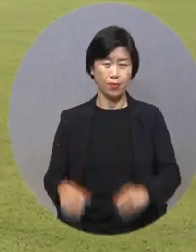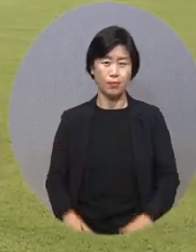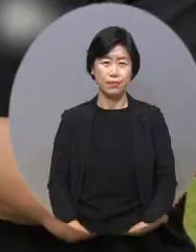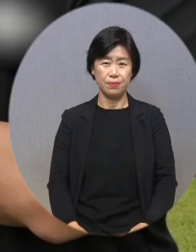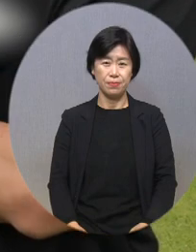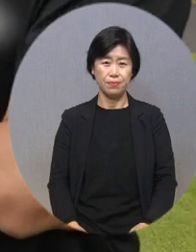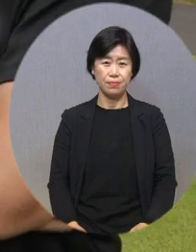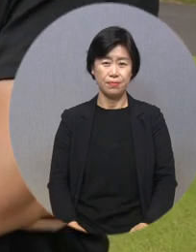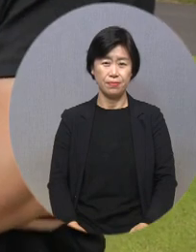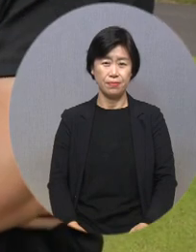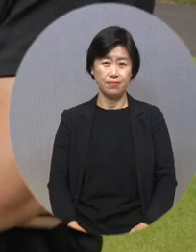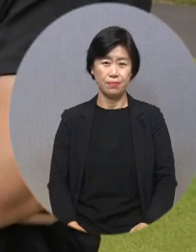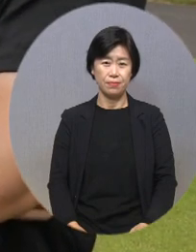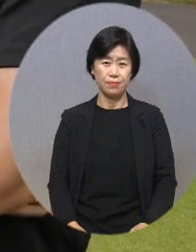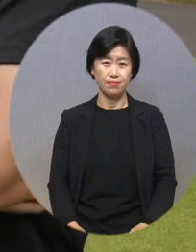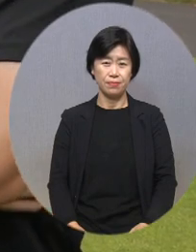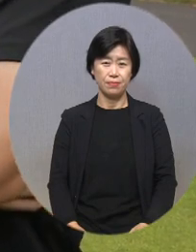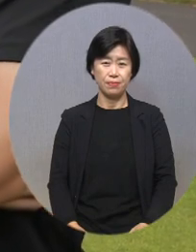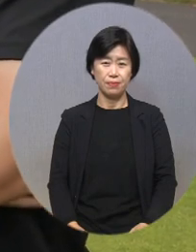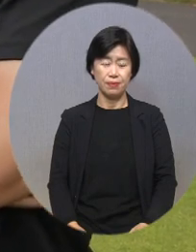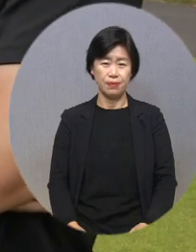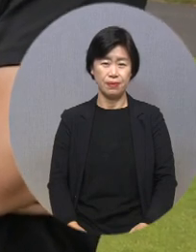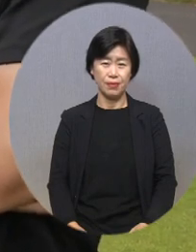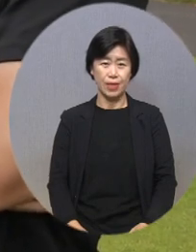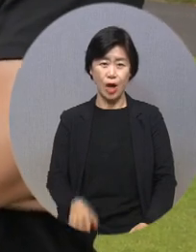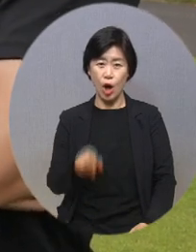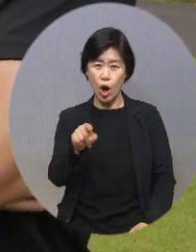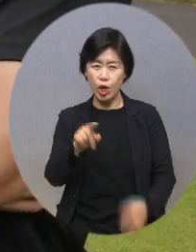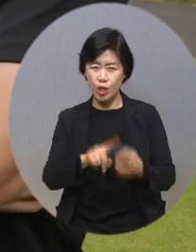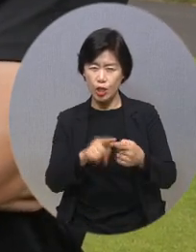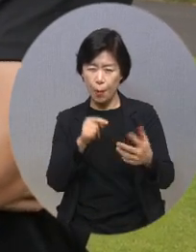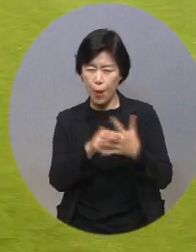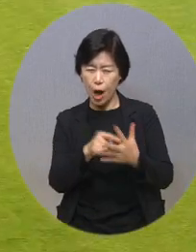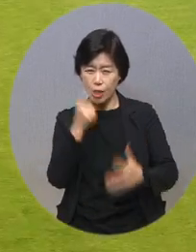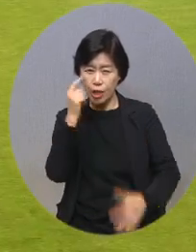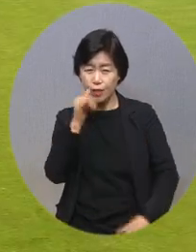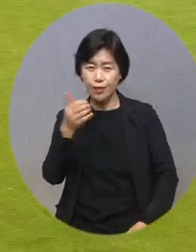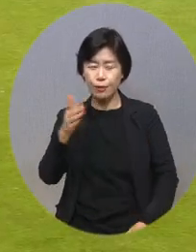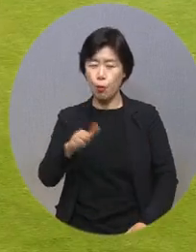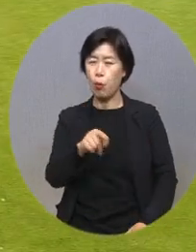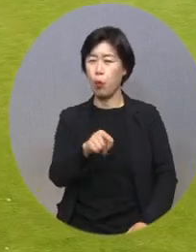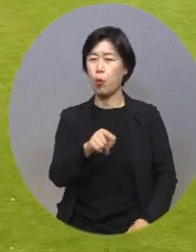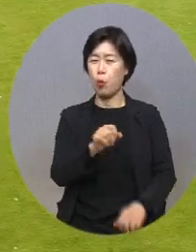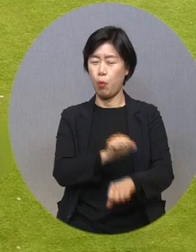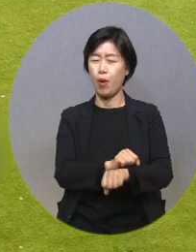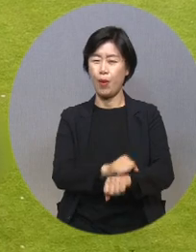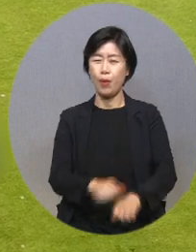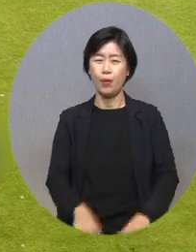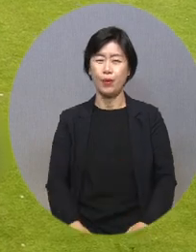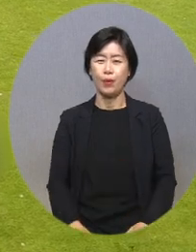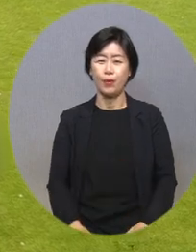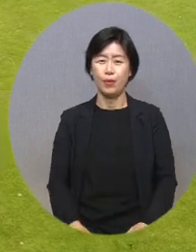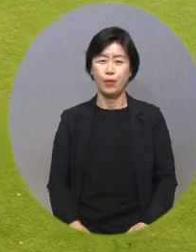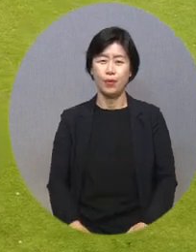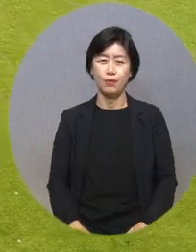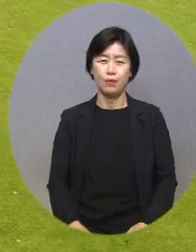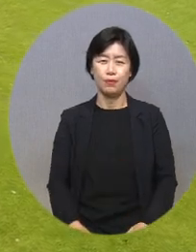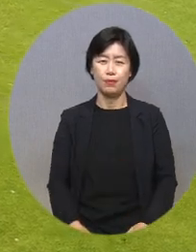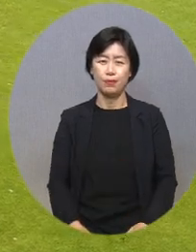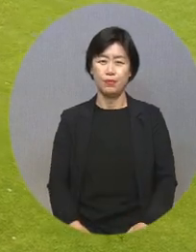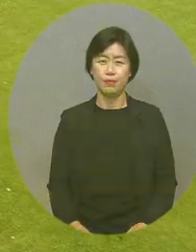그 와중에 또 저걸 하고 있었어. 나 저거 걸려고 그랬는데. 아무도 안 했지. 나 퍼터 좀 하자 좀.